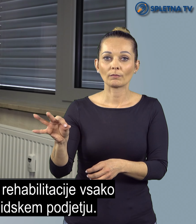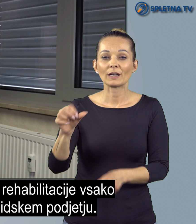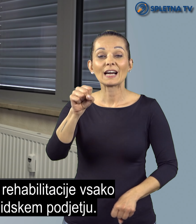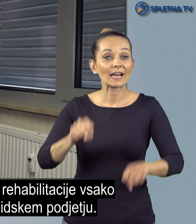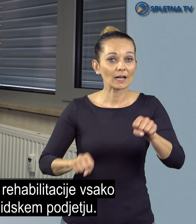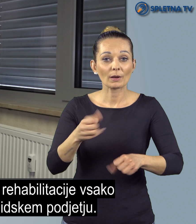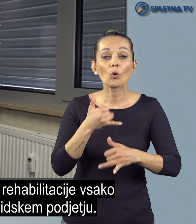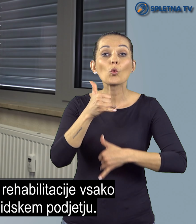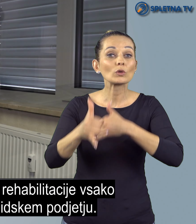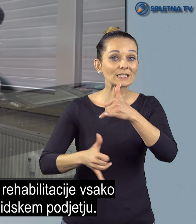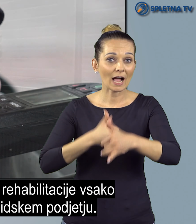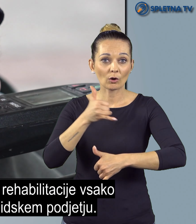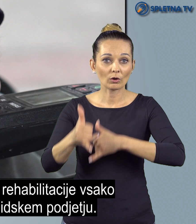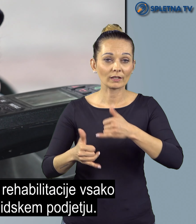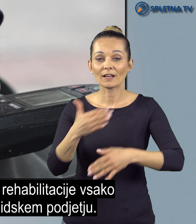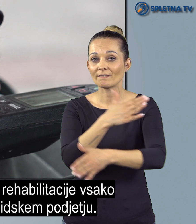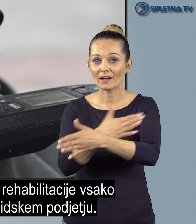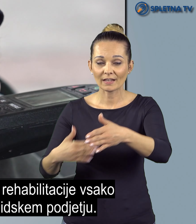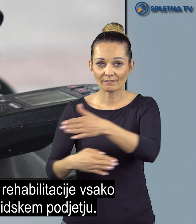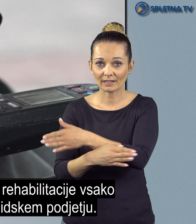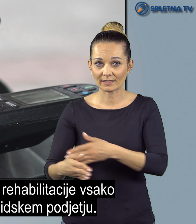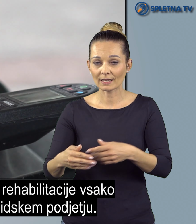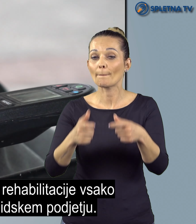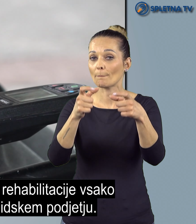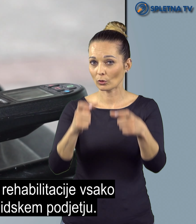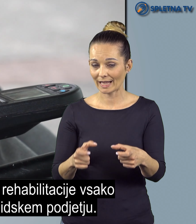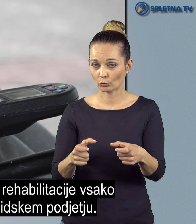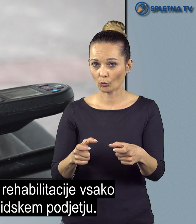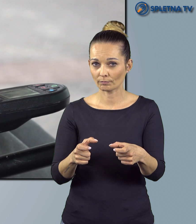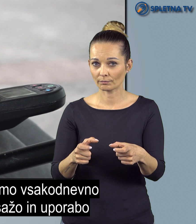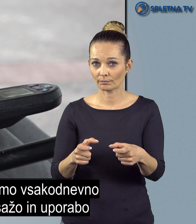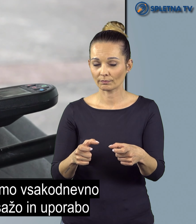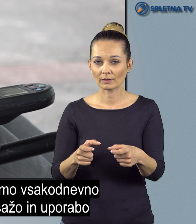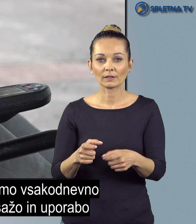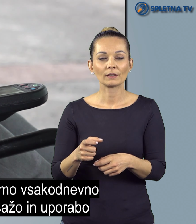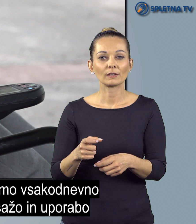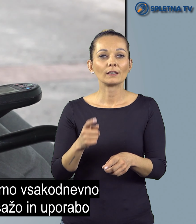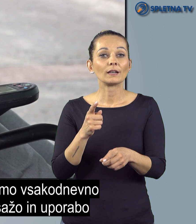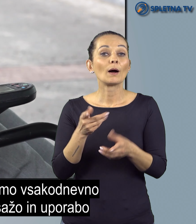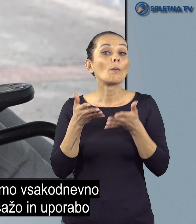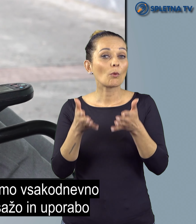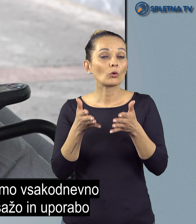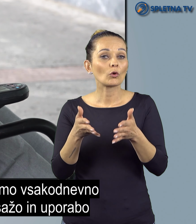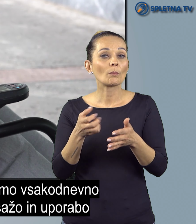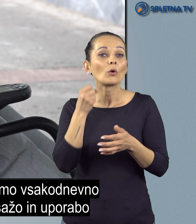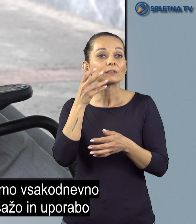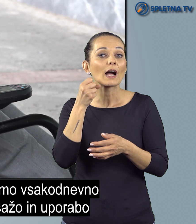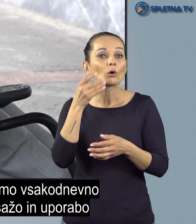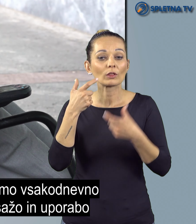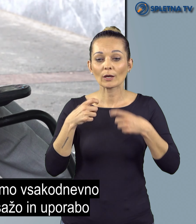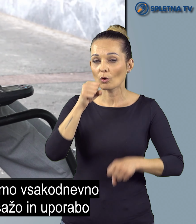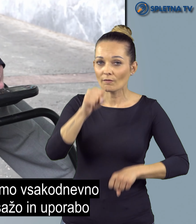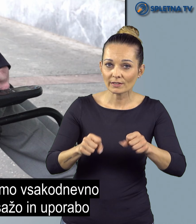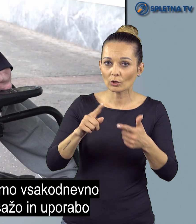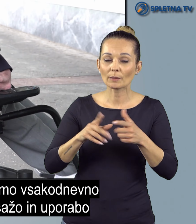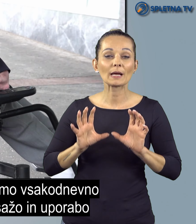14-dnevno rehabilitacijo vsako leto v invalidskem našem podjetju. Pri tem jim ponujamo vsakodnevno